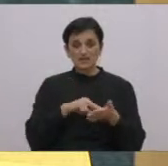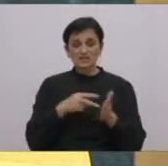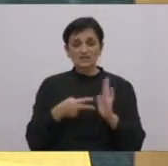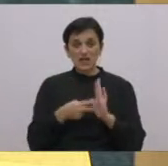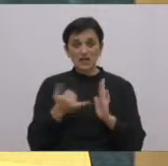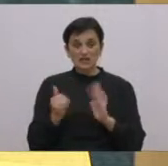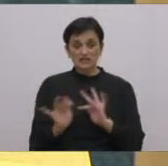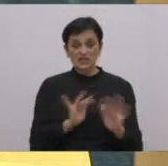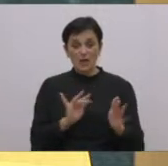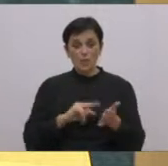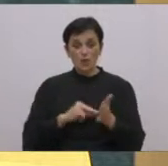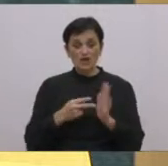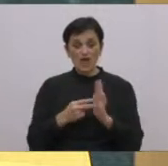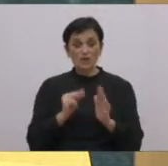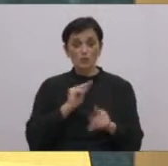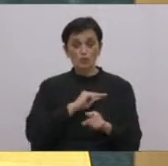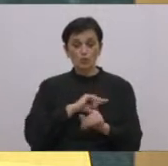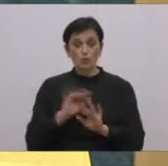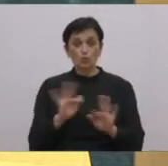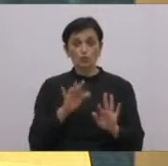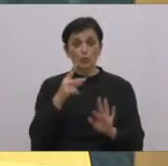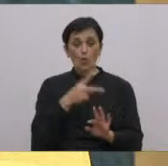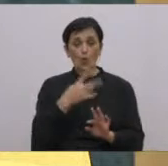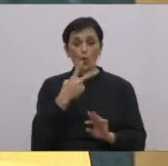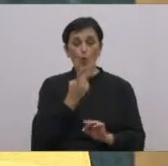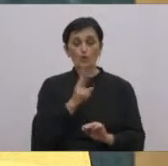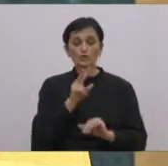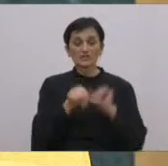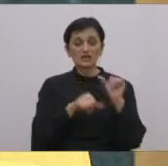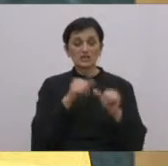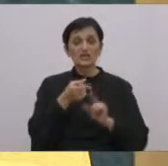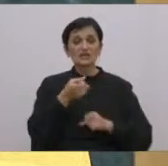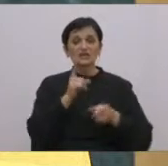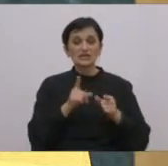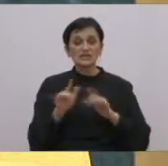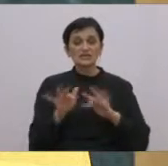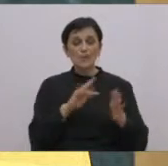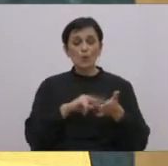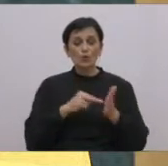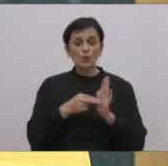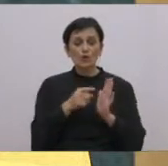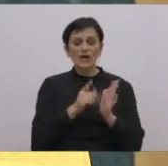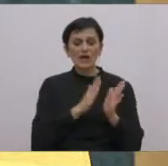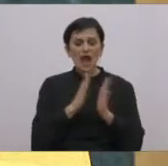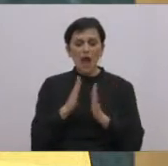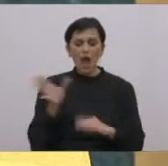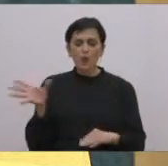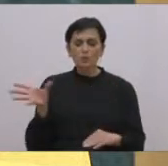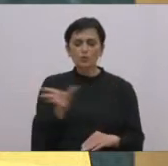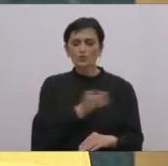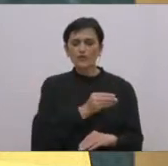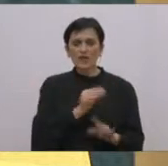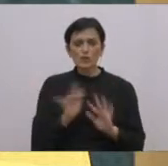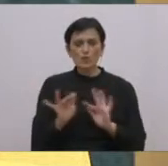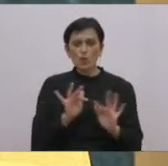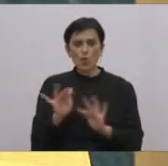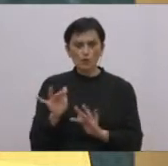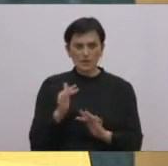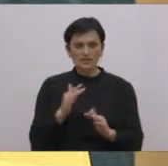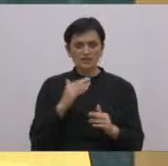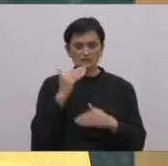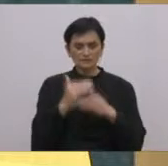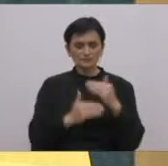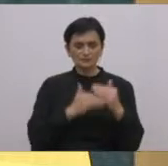მიმდინარეობს. Აღსანიშნავია ის, რომ 2022 წელს რეალურად ამ სამოქმედო გეგმით განსაზღვრული აბსოლუტურად ყველა მოქმედება იქნა